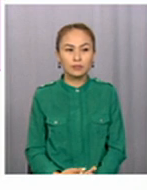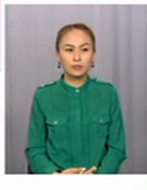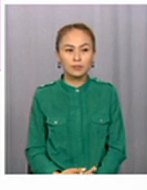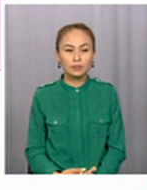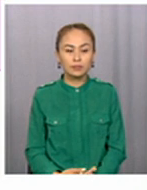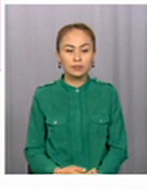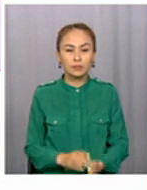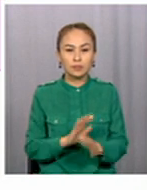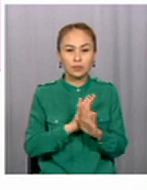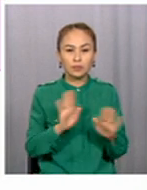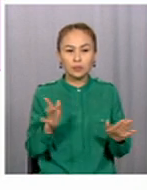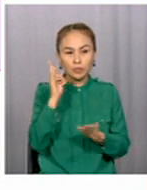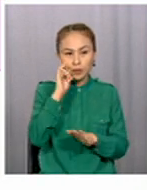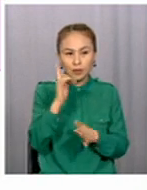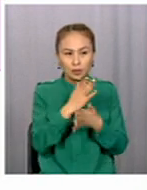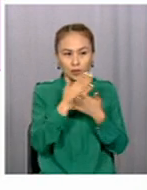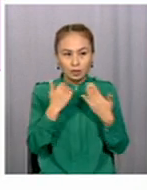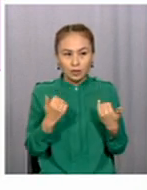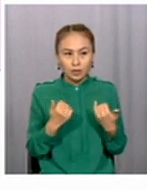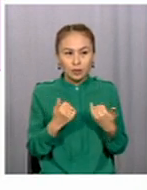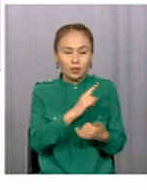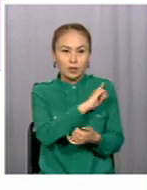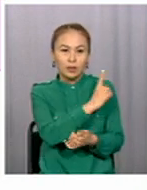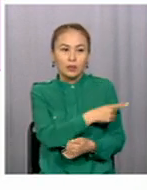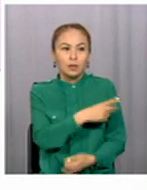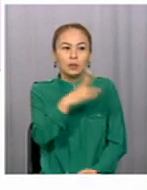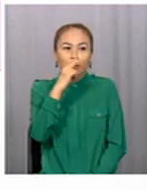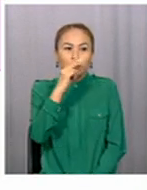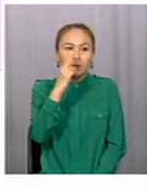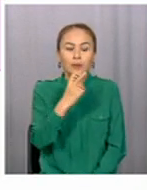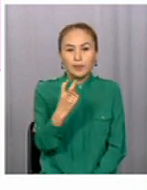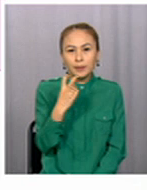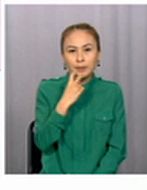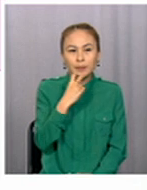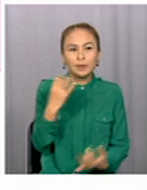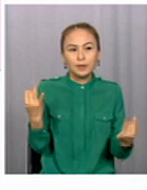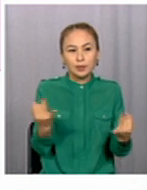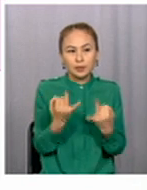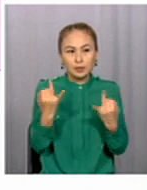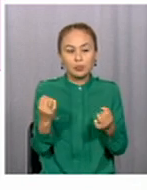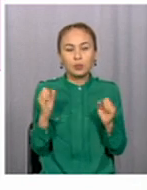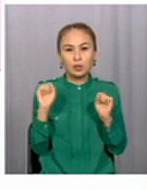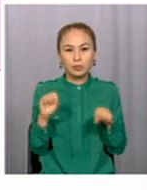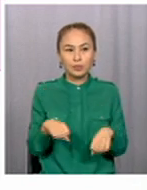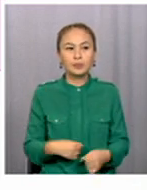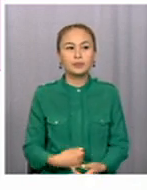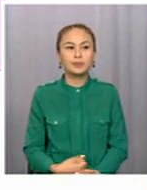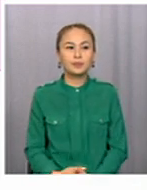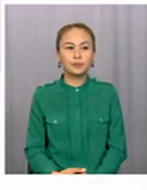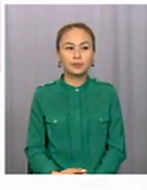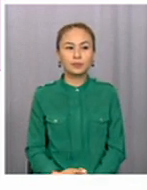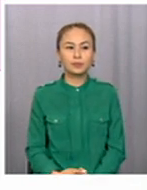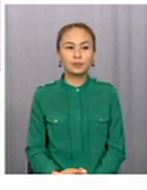Жоқ, естілмейді. Қатты сөйлеп, күлуге, әңгімелесуге бола ма?